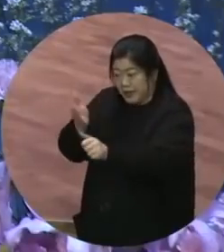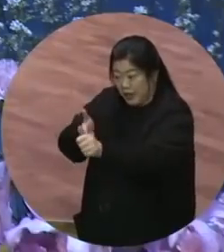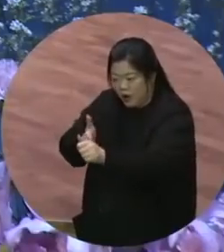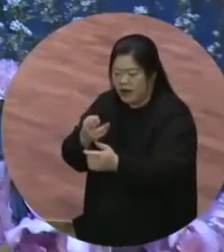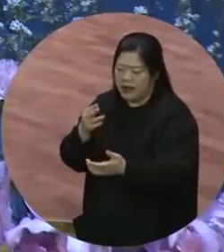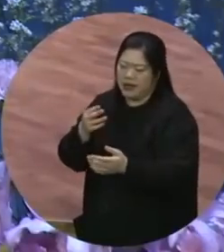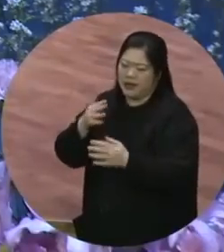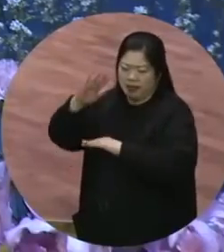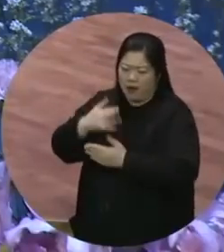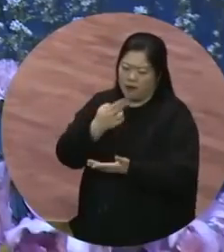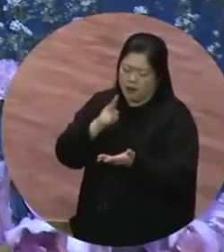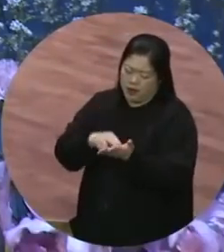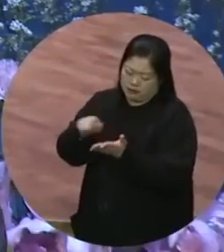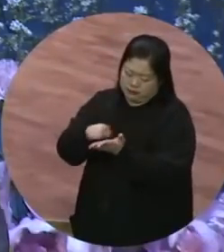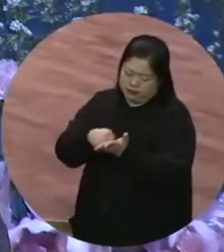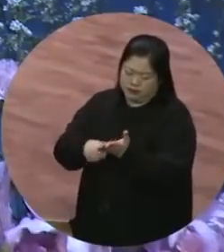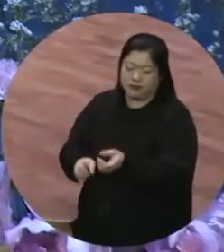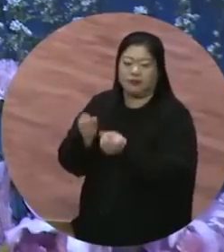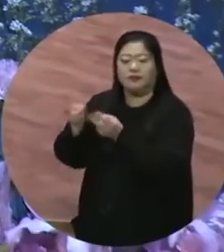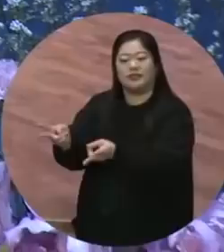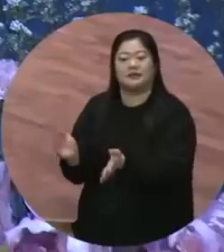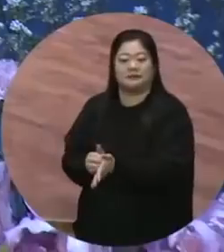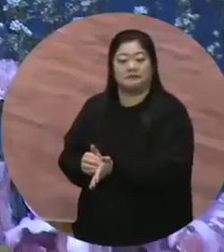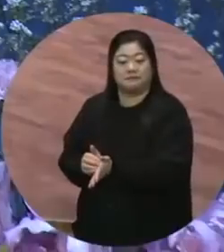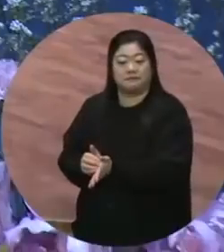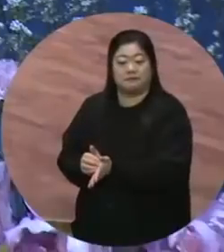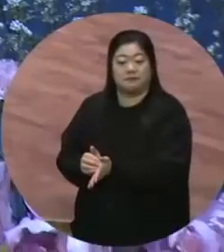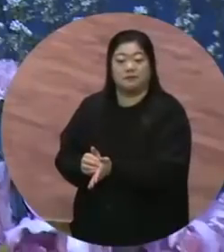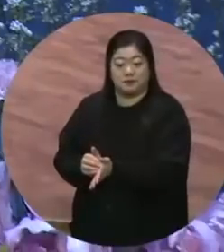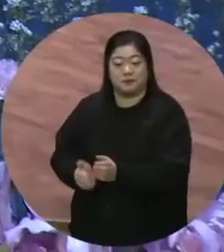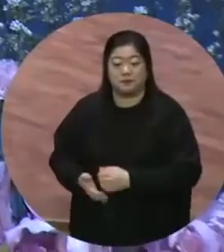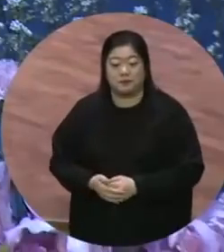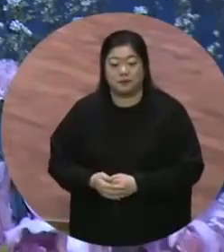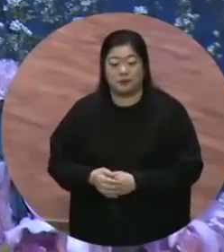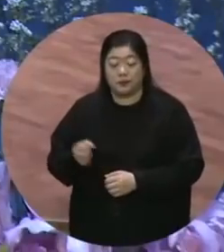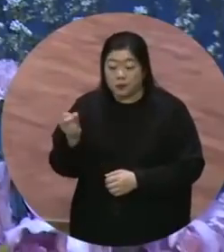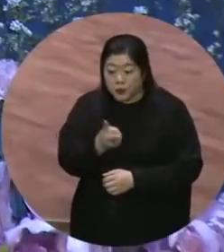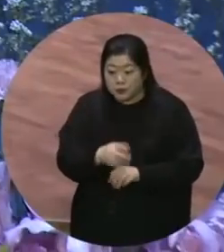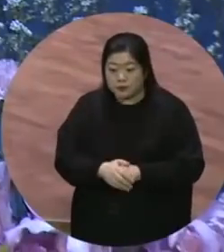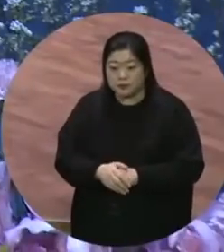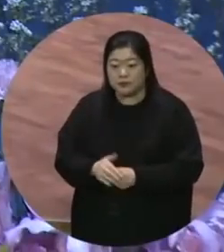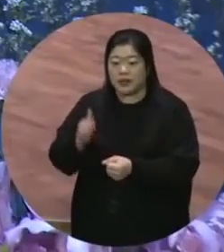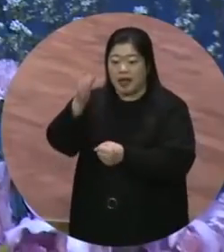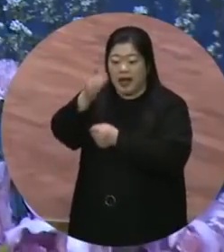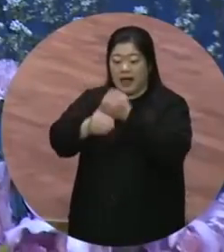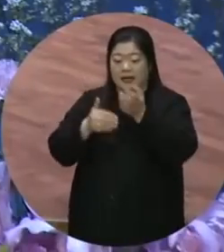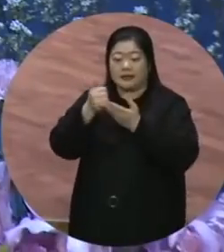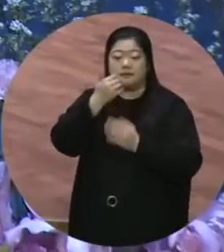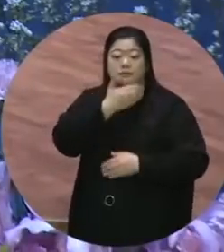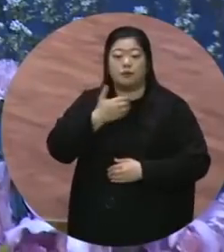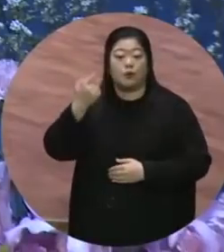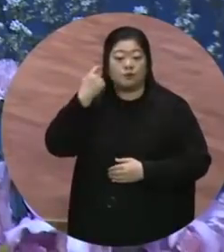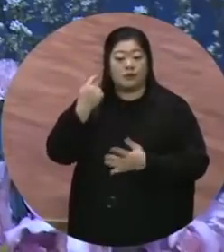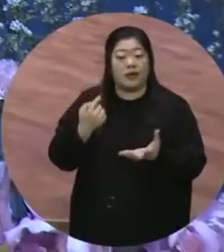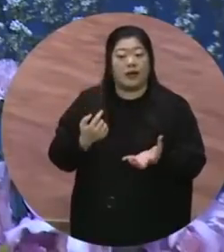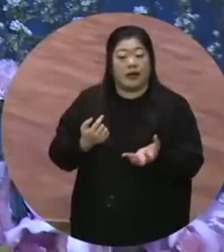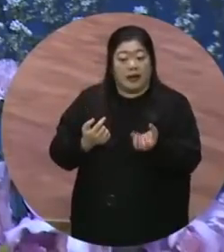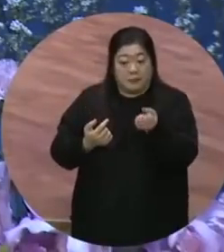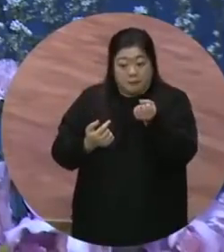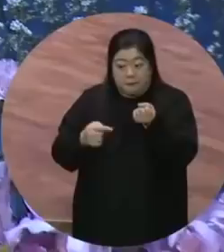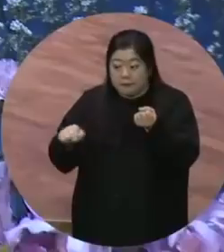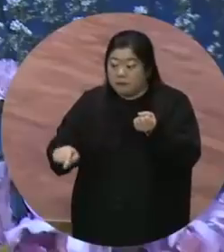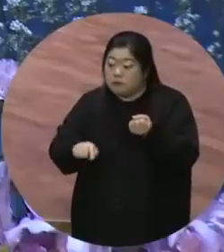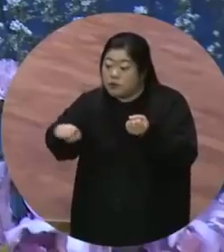대해서 말을 하고 있습니다. 무엇보다도 하나님의 복음으로 인해서 예수